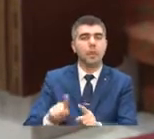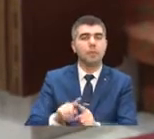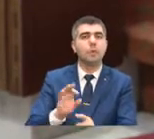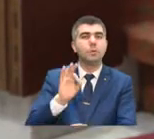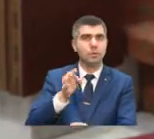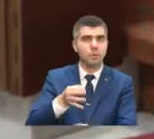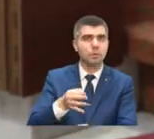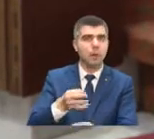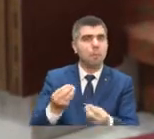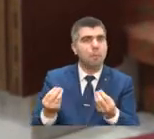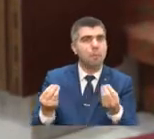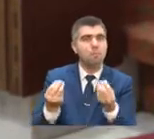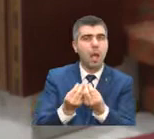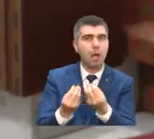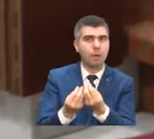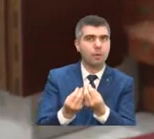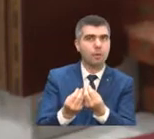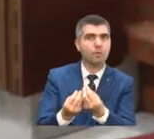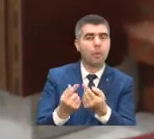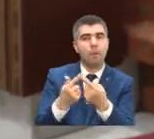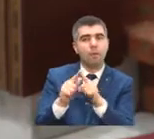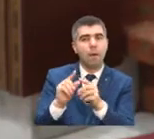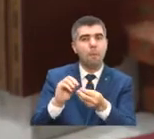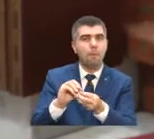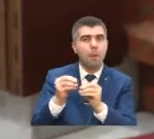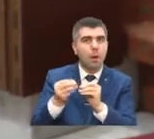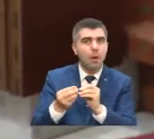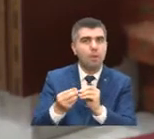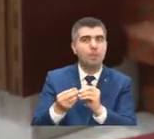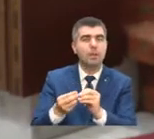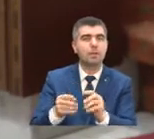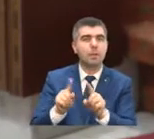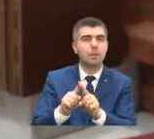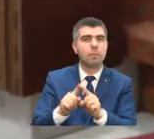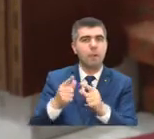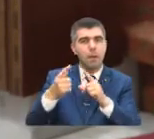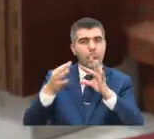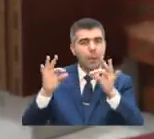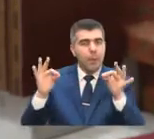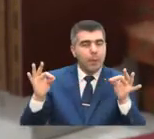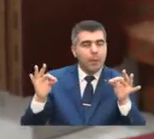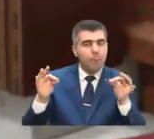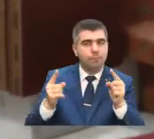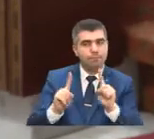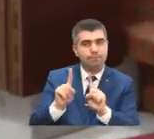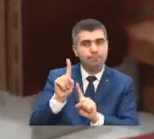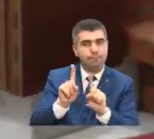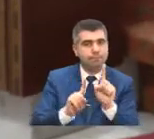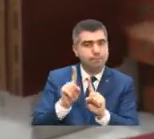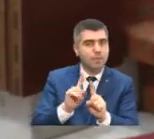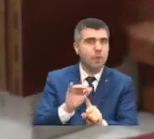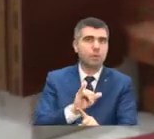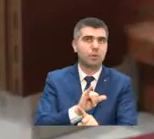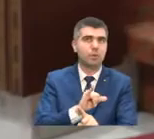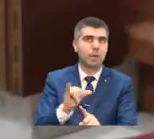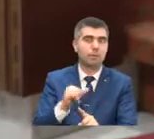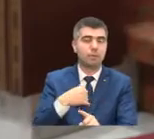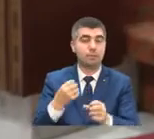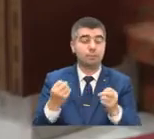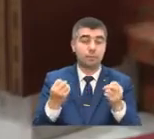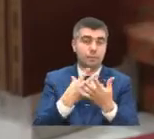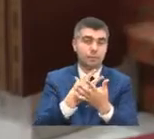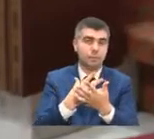بناءة باش حقا نحلوا المشكل بدون الدخول في واحد العدد المزايدات حقا الصغير